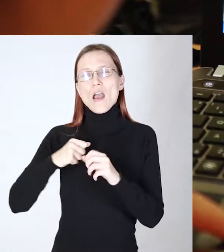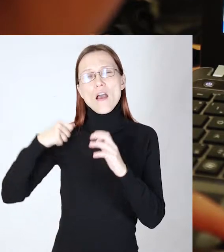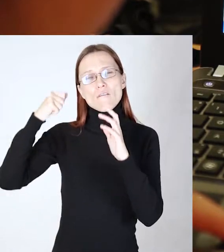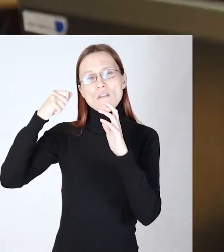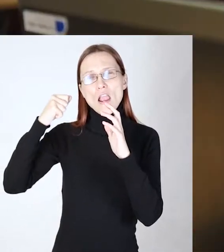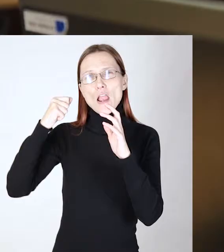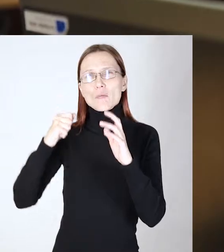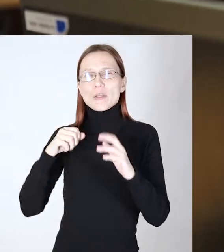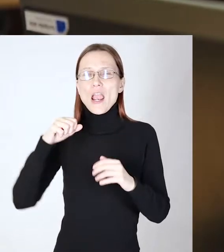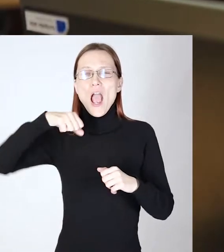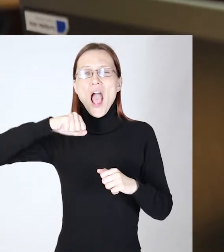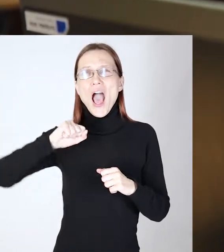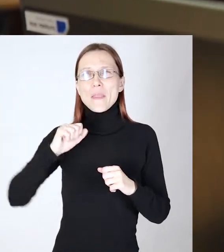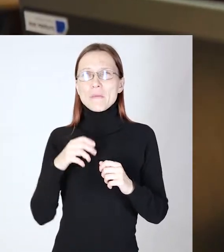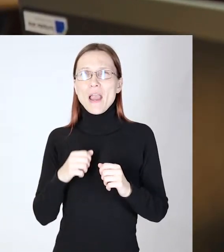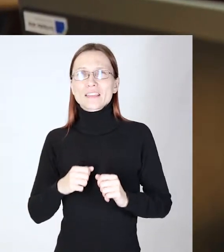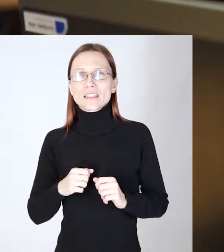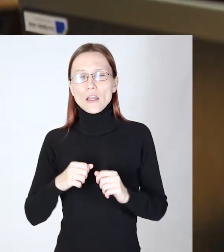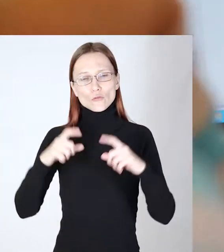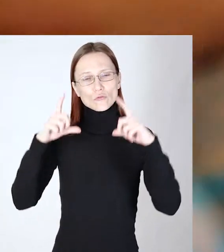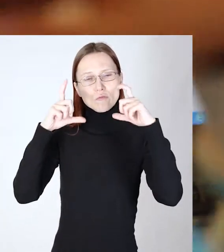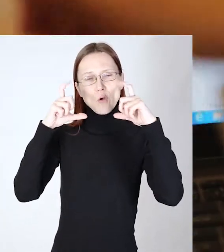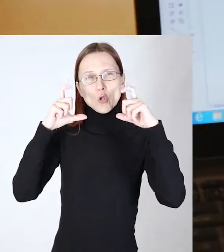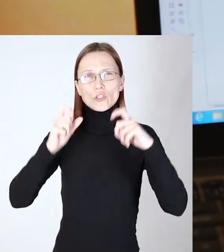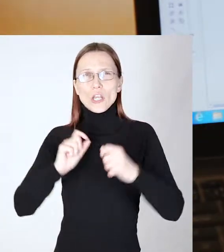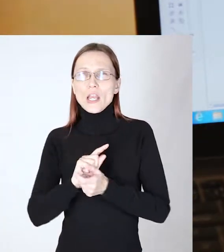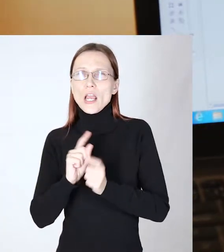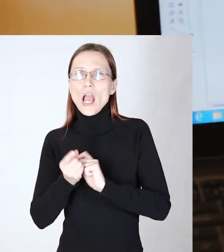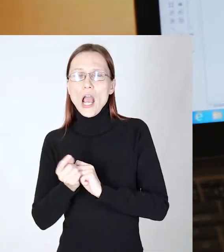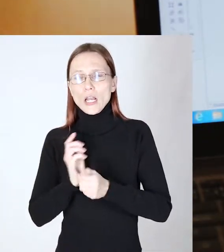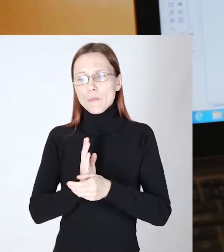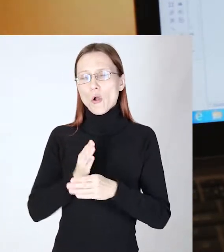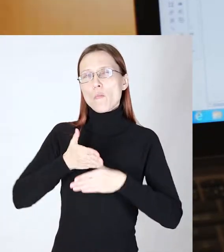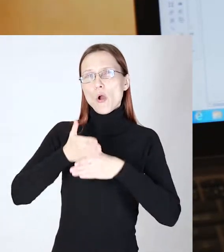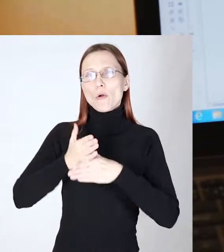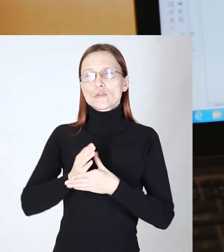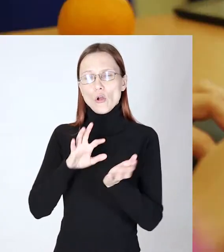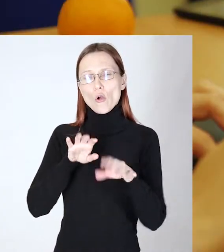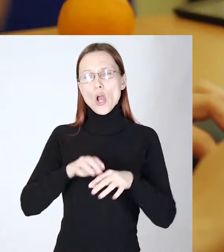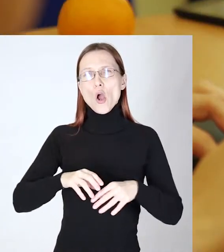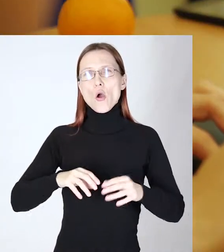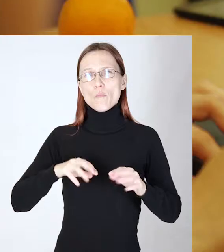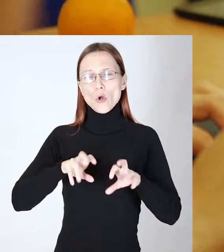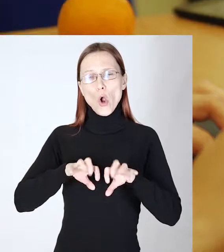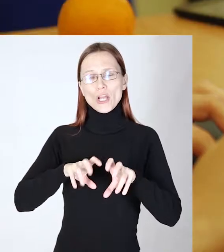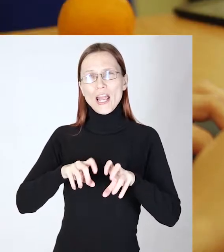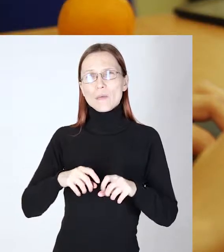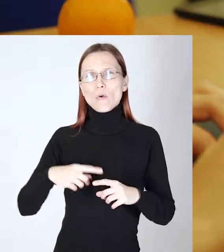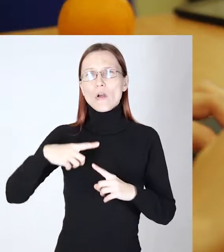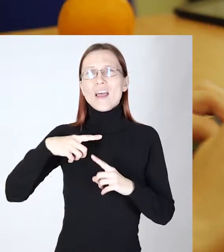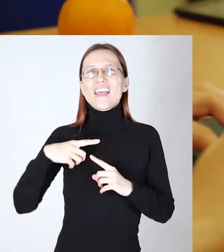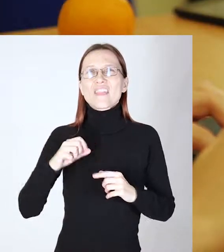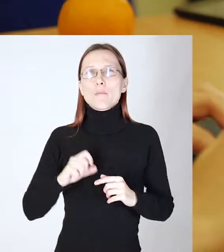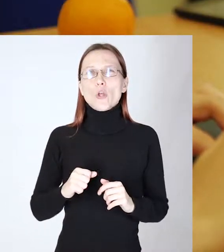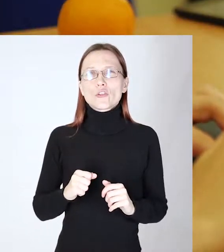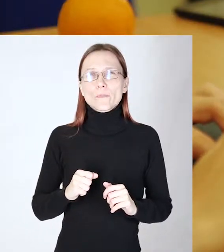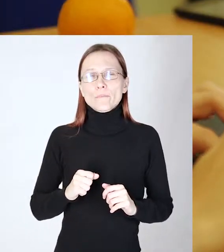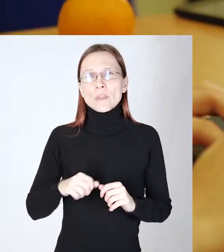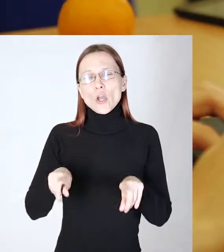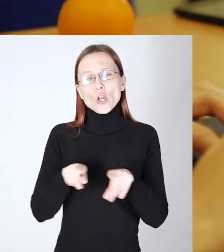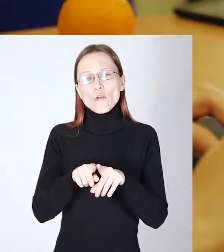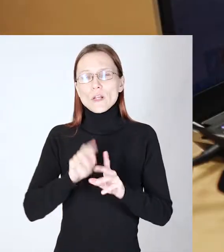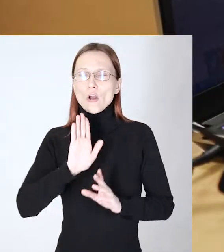či už animácie z fotiek, alebo animácie v programe Pivot. Takisto robia komiksy v programe na to